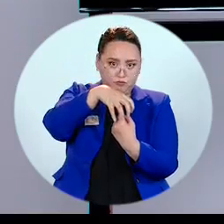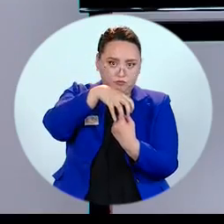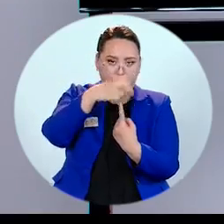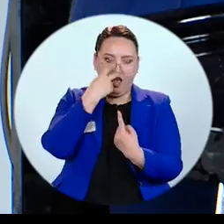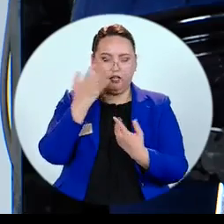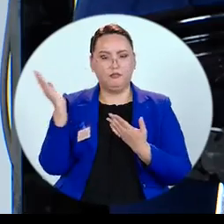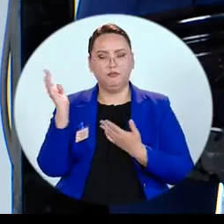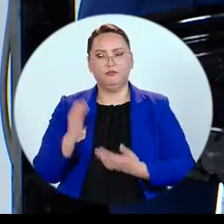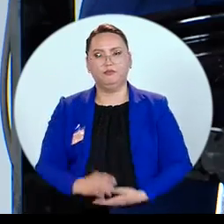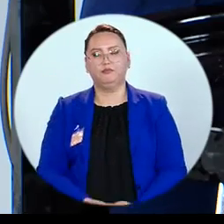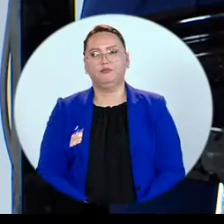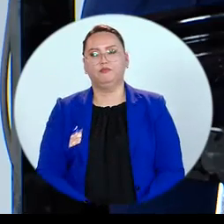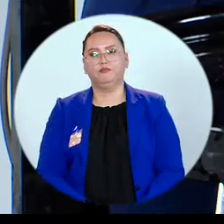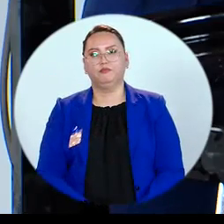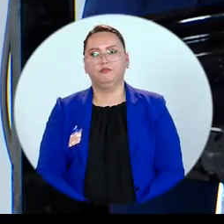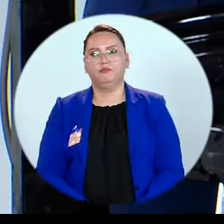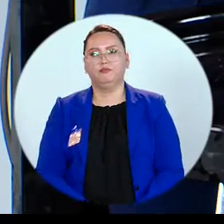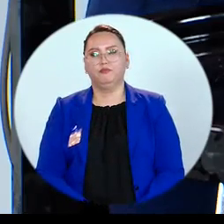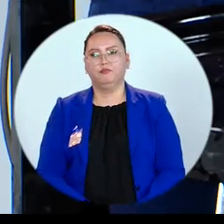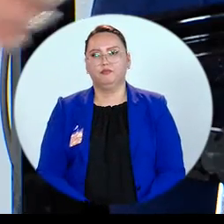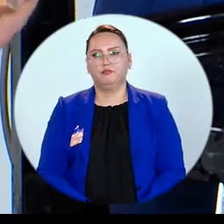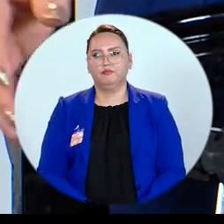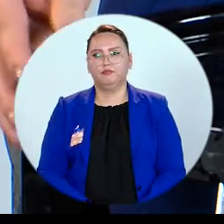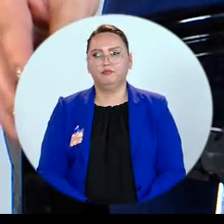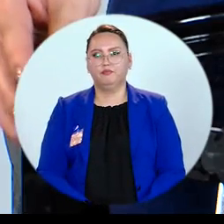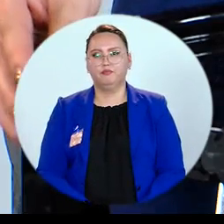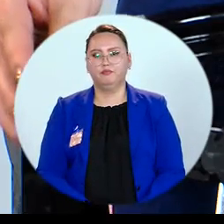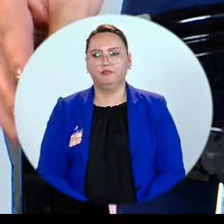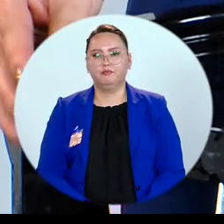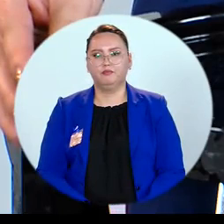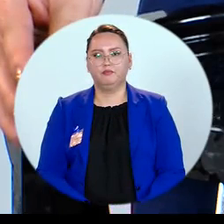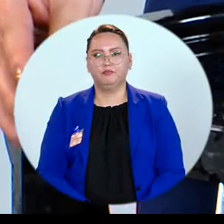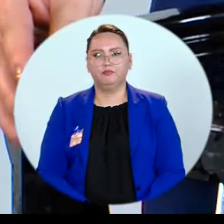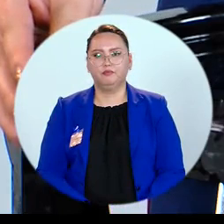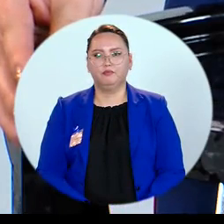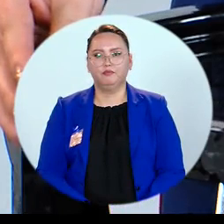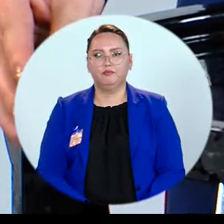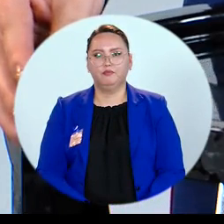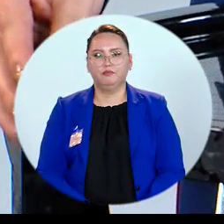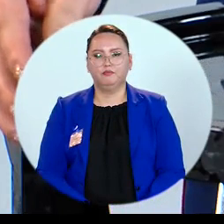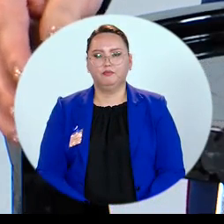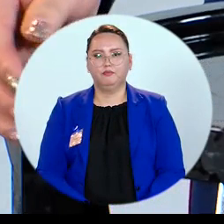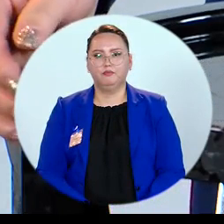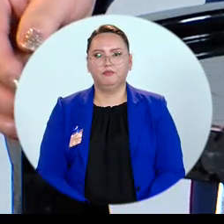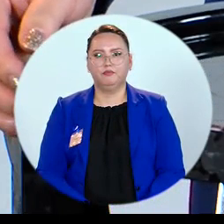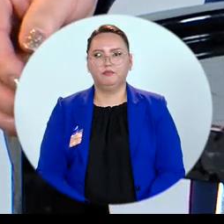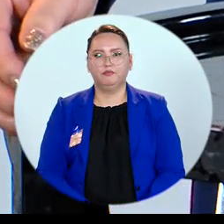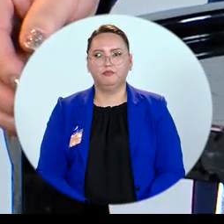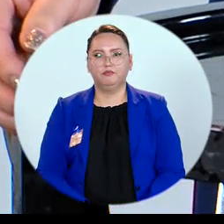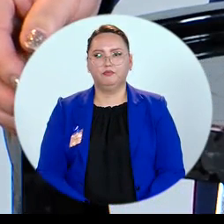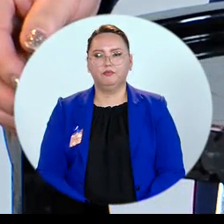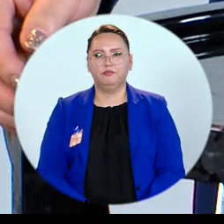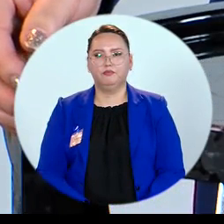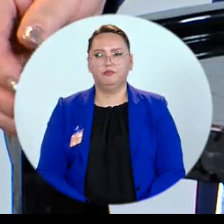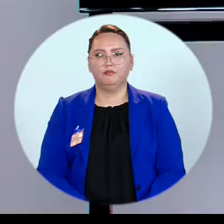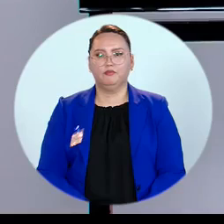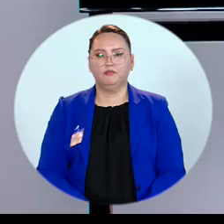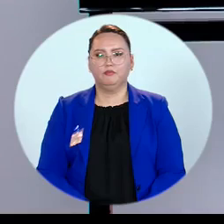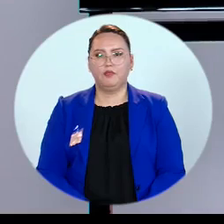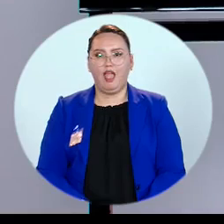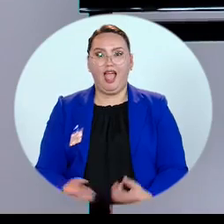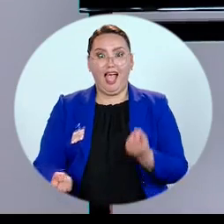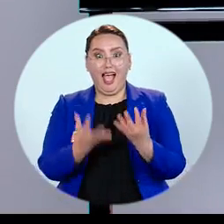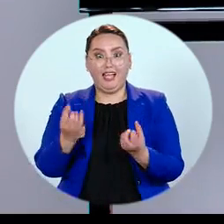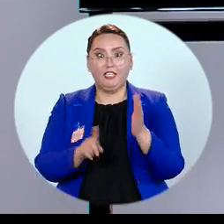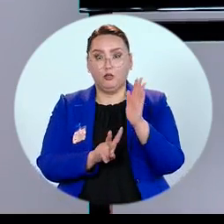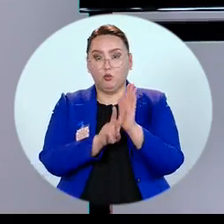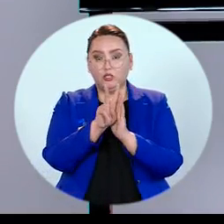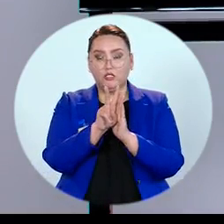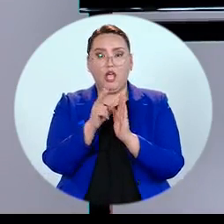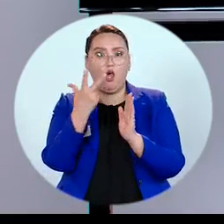རིན